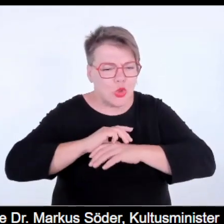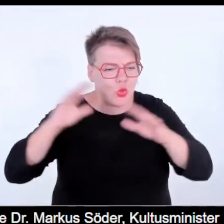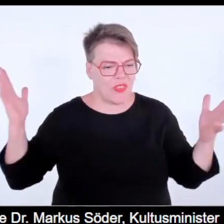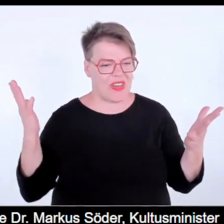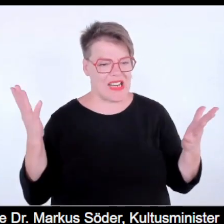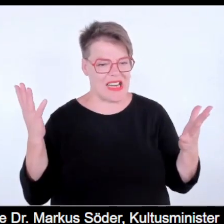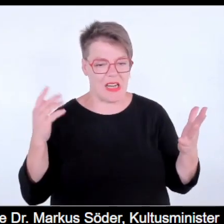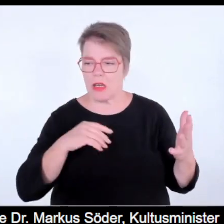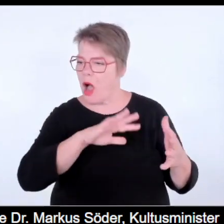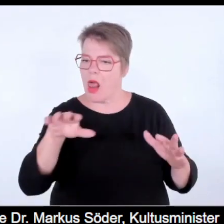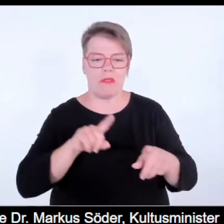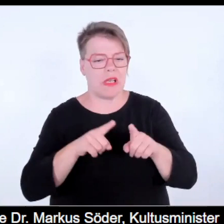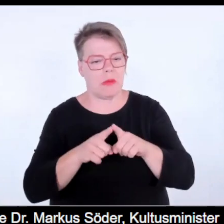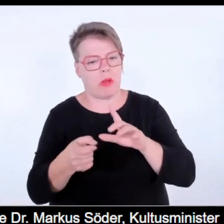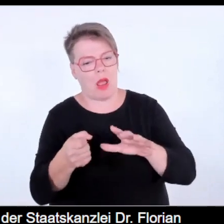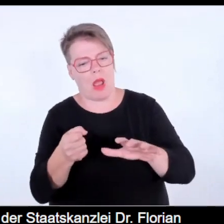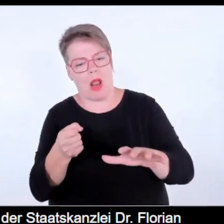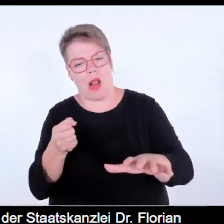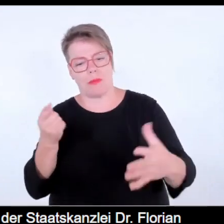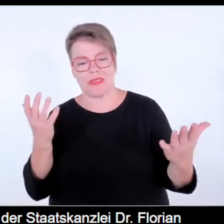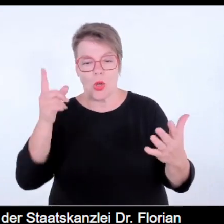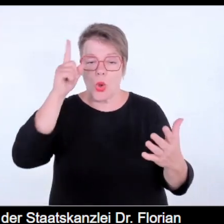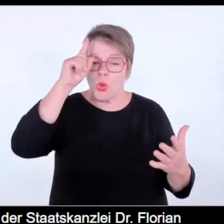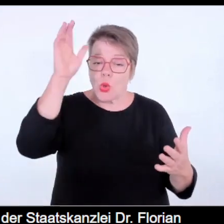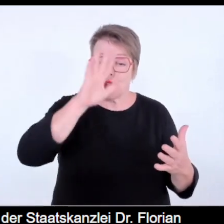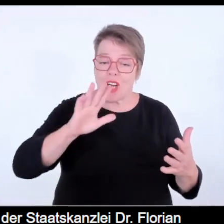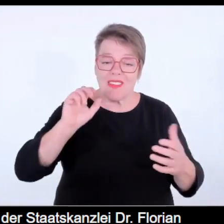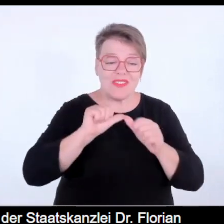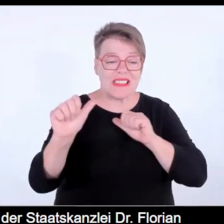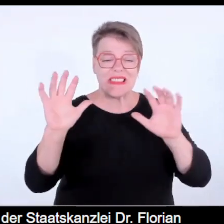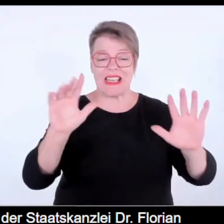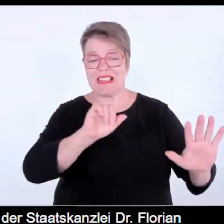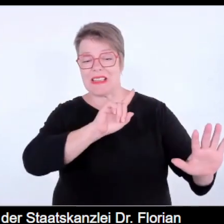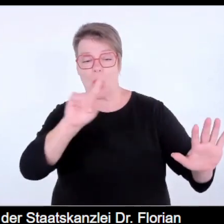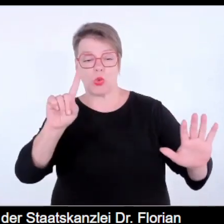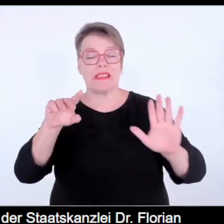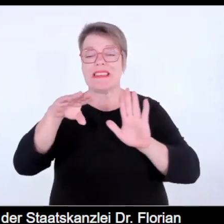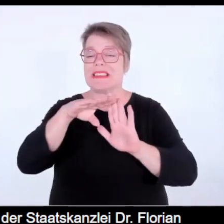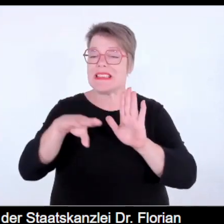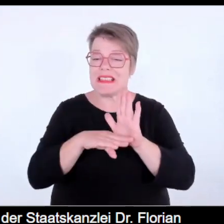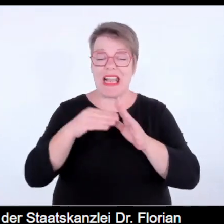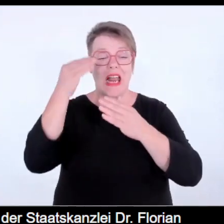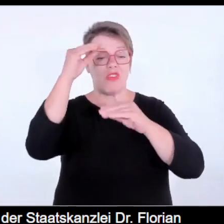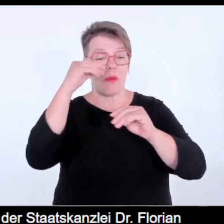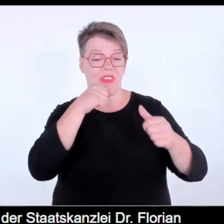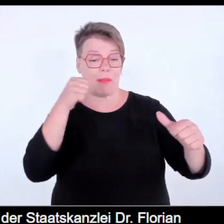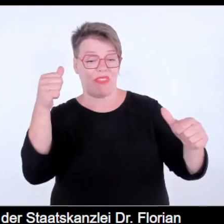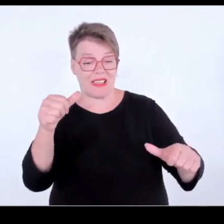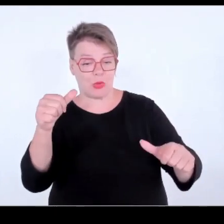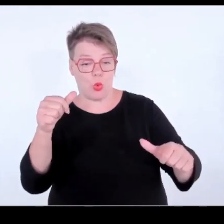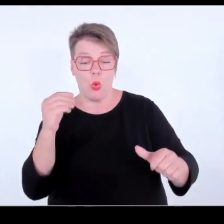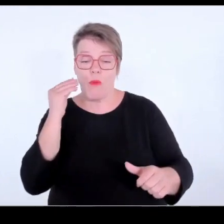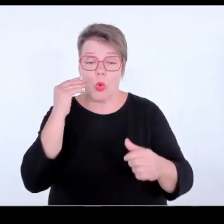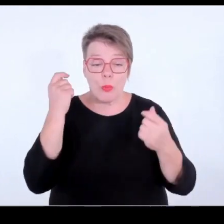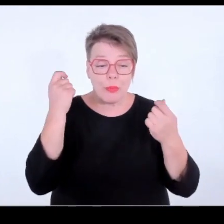Normen, die es zu erfüllen gibt. Für ein Windrad sind nach wie vor bis zu 150 Genehmigungen erforderlich, um es zu machen.